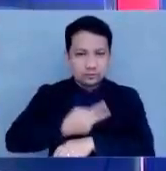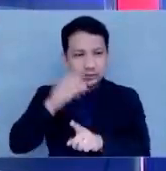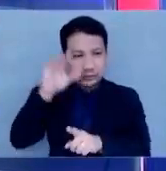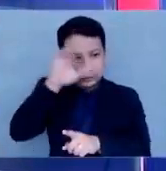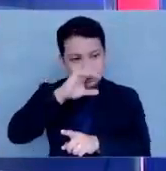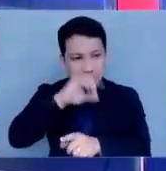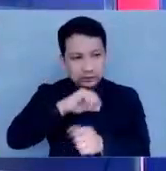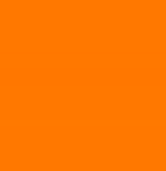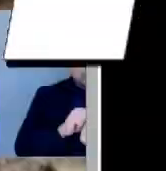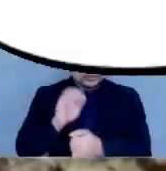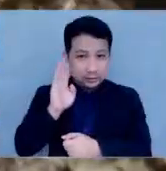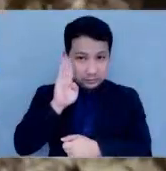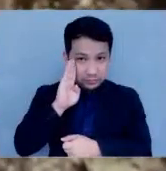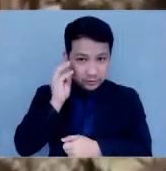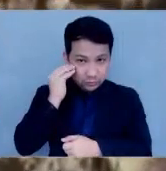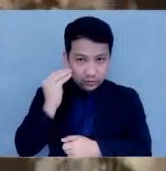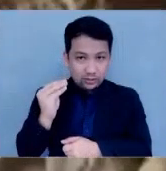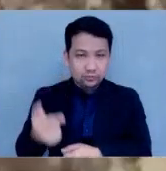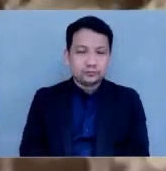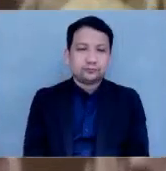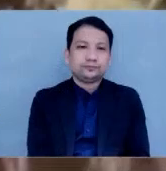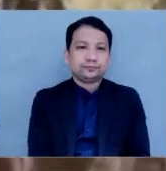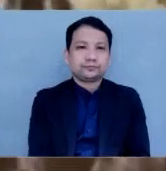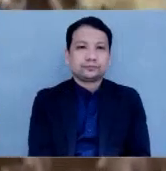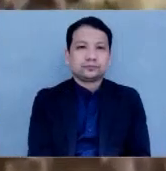Bril Montalvo.